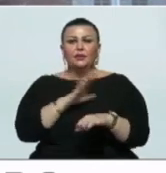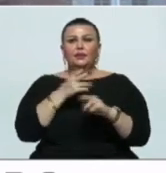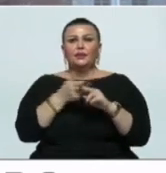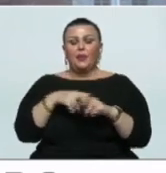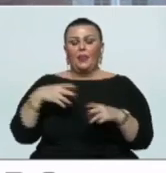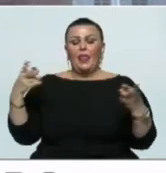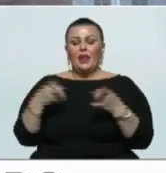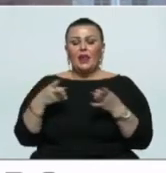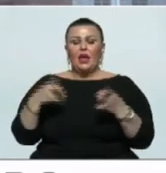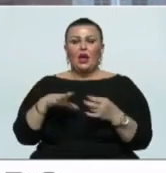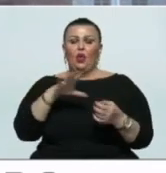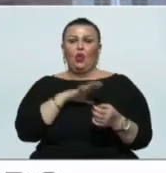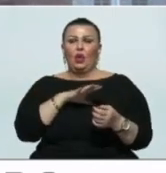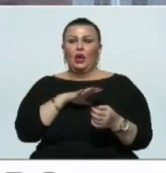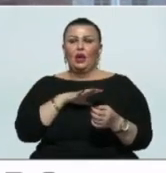gereği olarak da